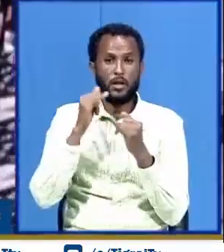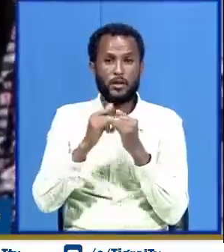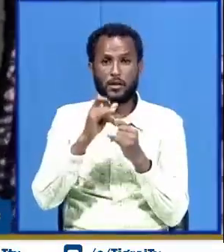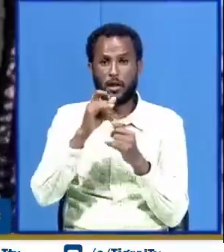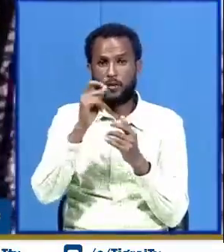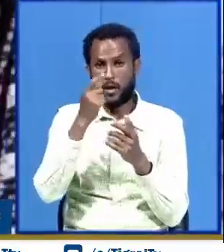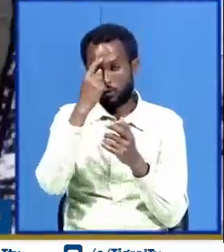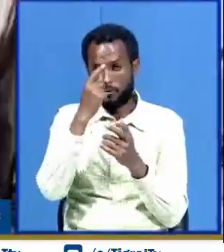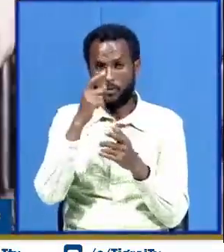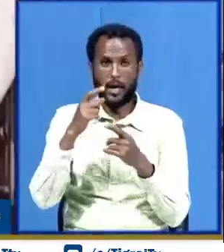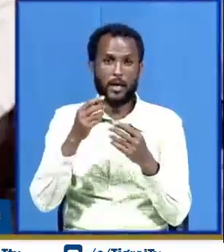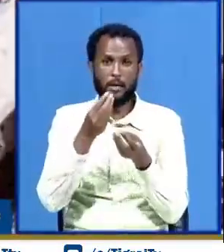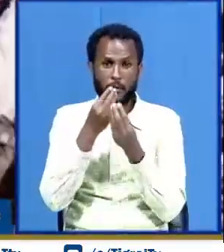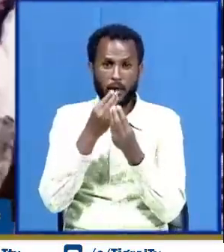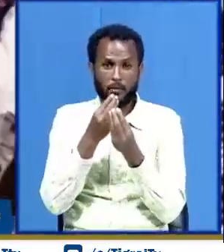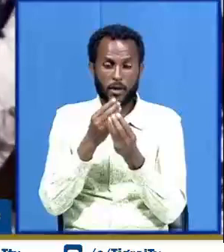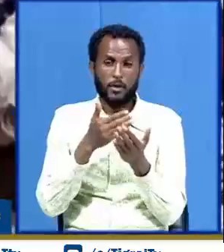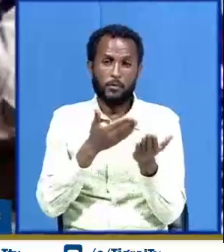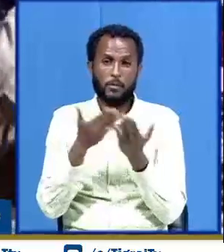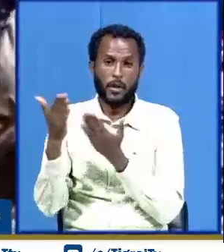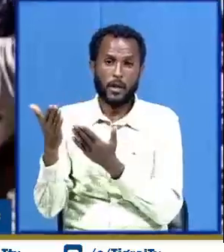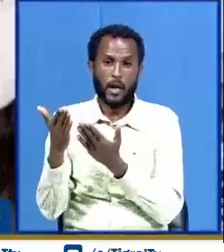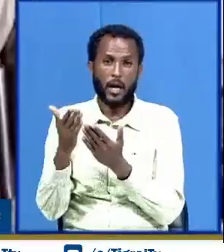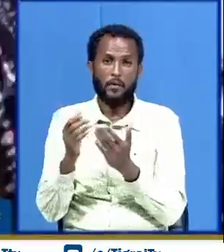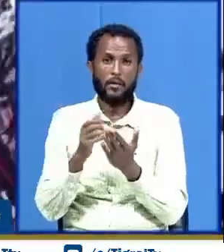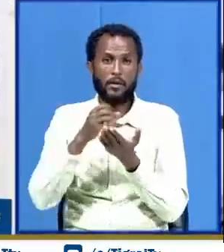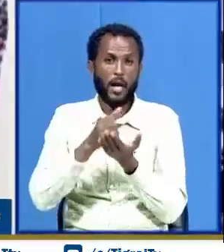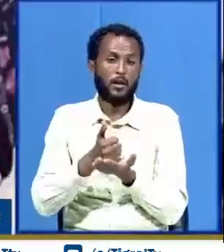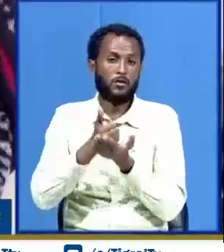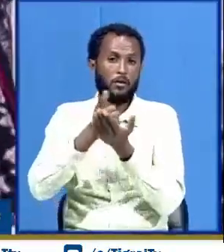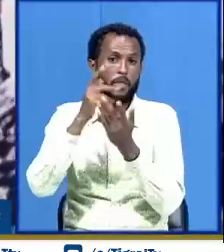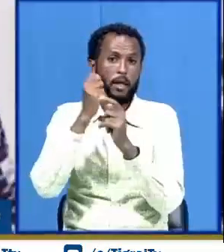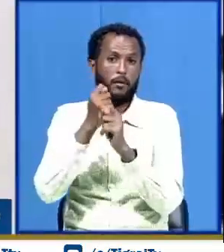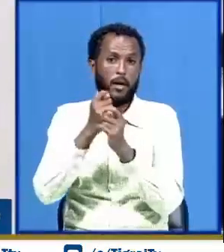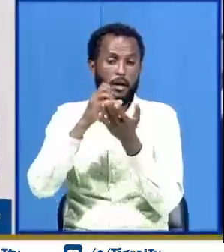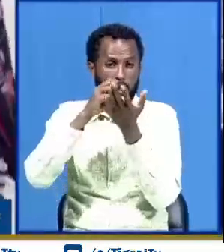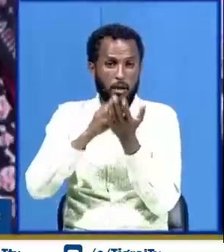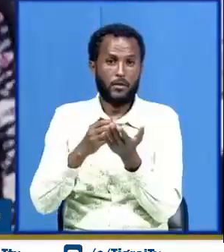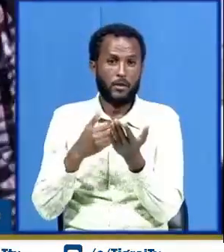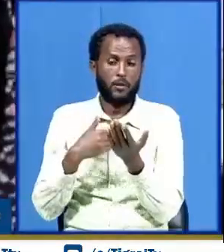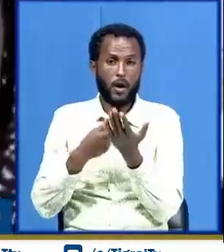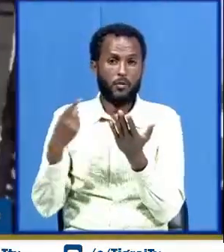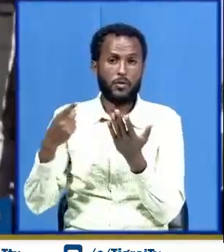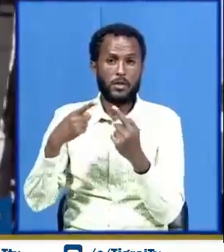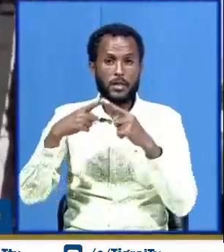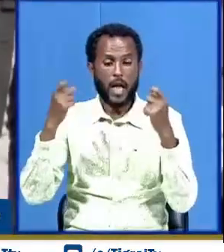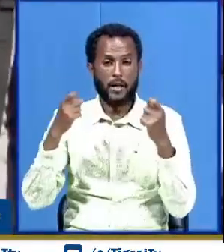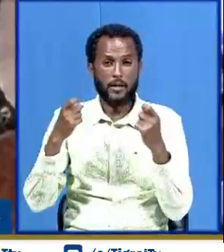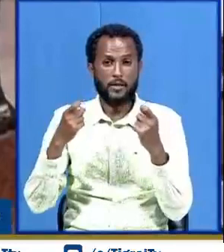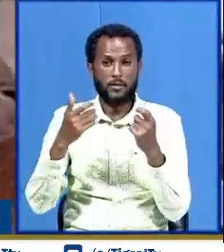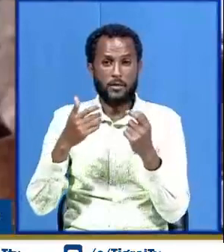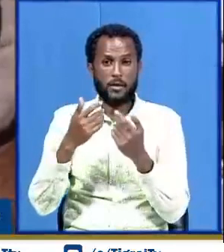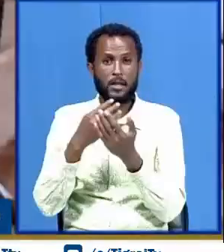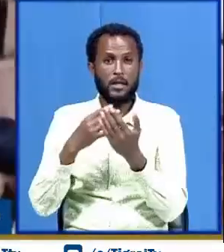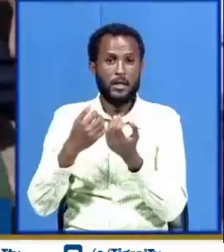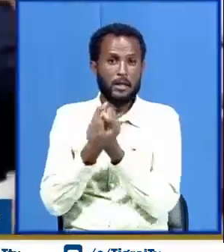ዓውደ ግንባር ስንቅን እኽሎ ማይን ብምቕራብ ደጀንነቶም ብተግባር ይረጋግፅ ኣለዉ ተመፁ እቲ ጸላእሲ